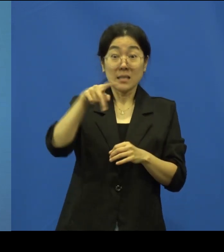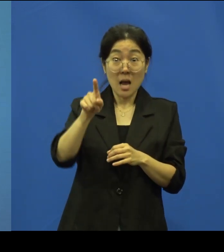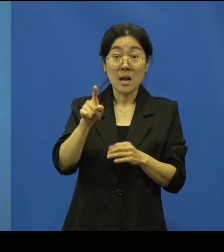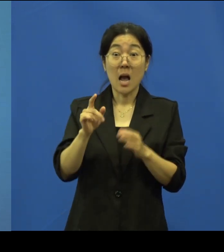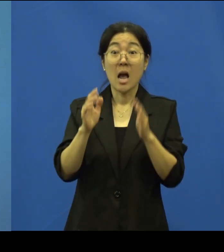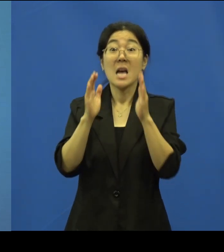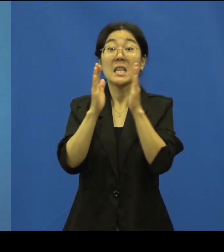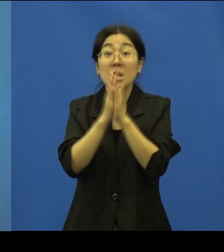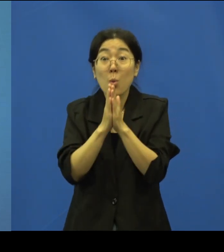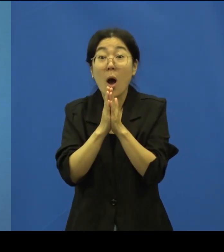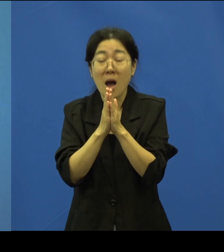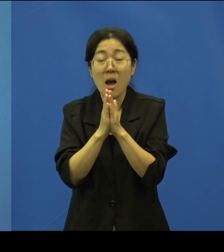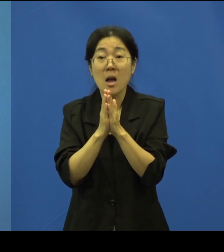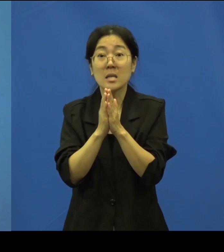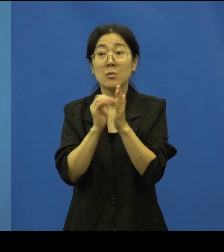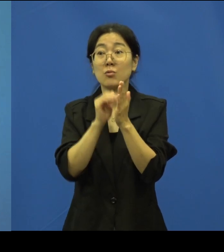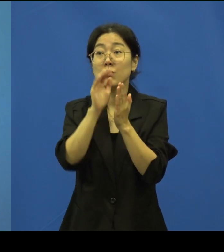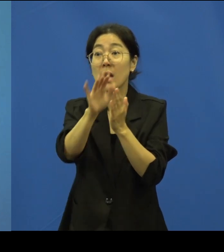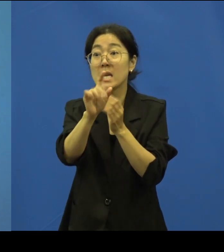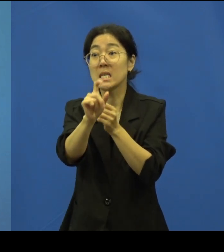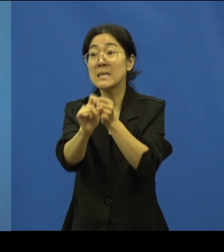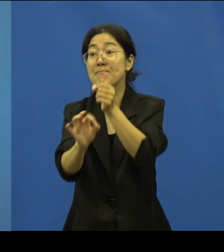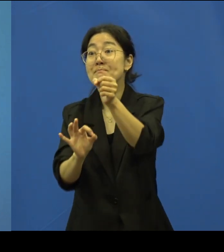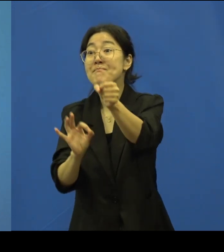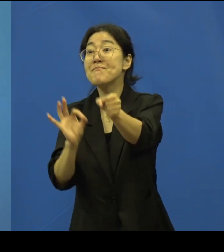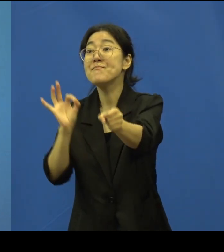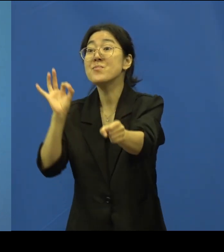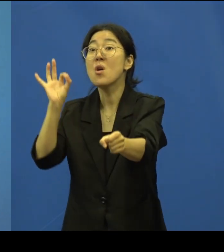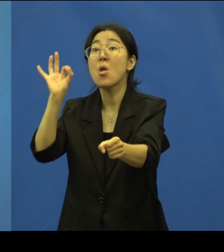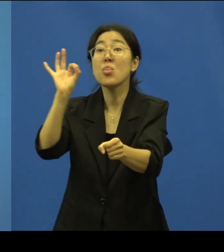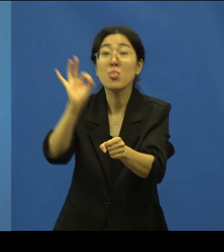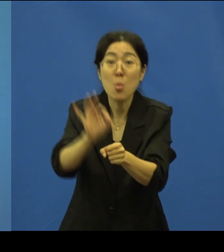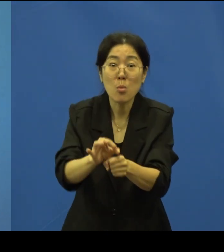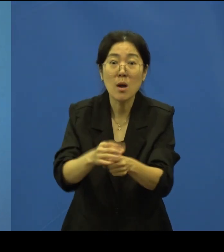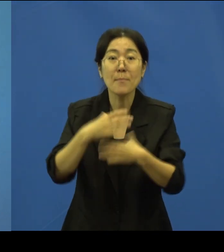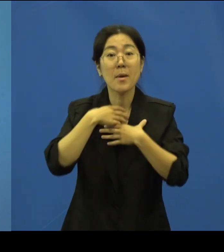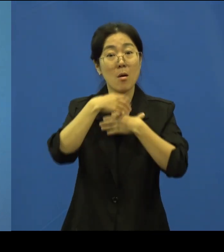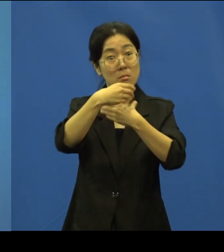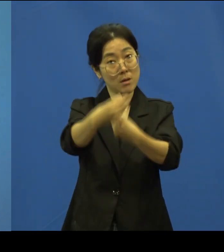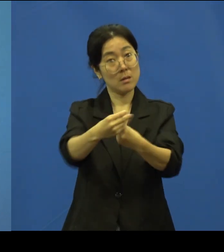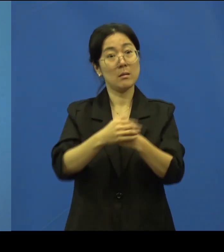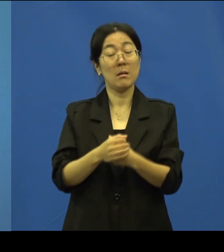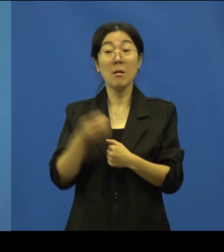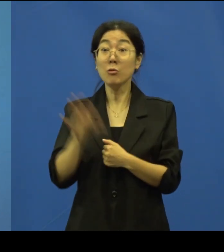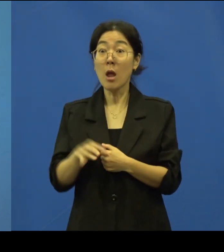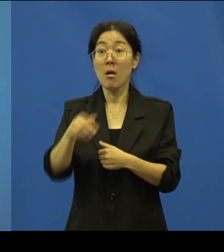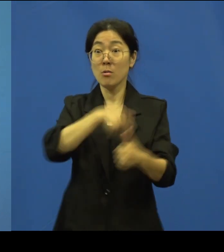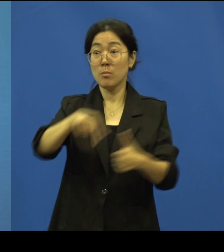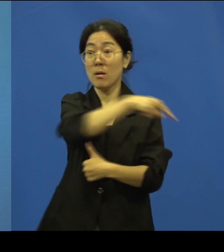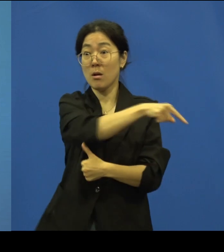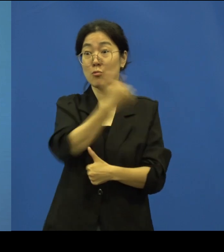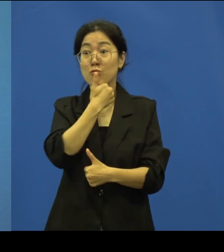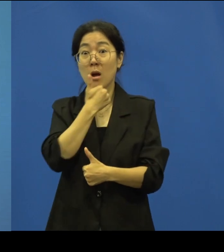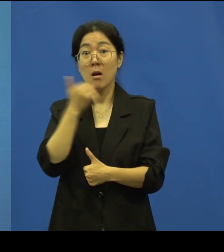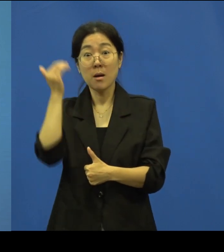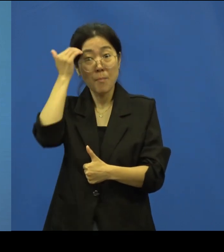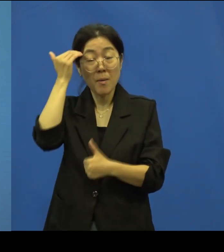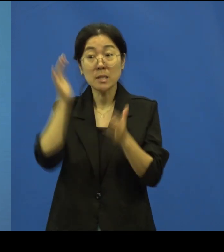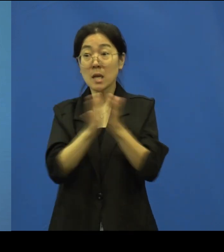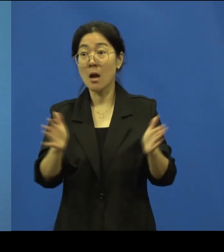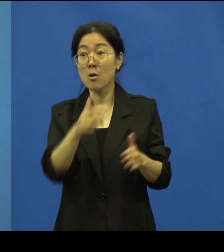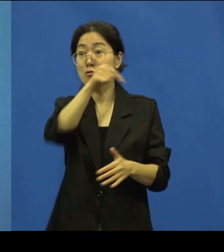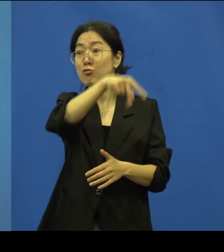기도하니까 10년 동안 평안을 주셨는데 10년째가 됐을 때 구스가 100만 대군을 이끌고 쳐들어왔어요. 근데